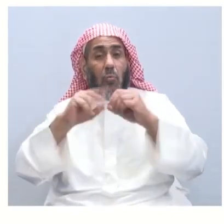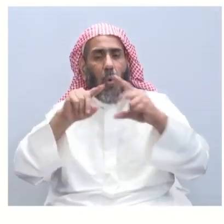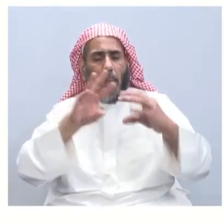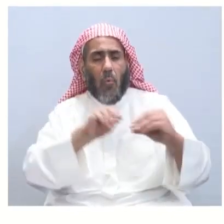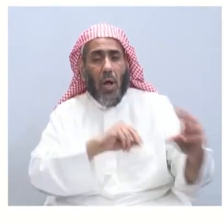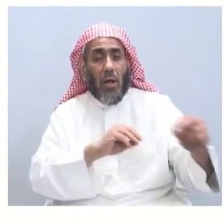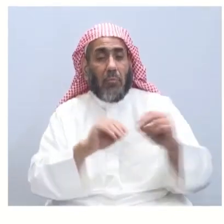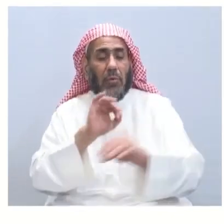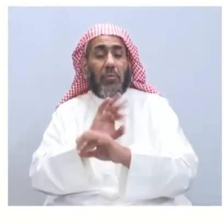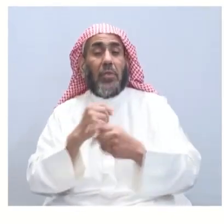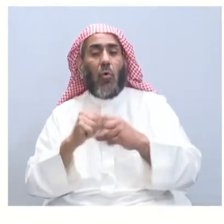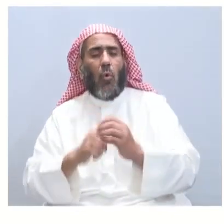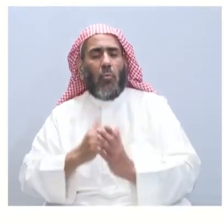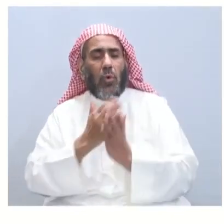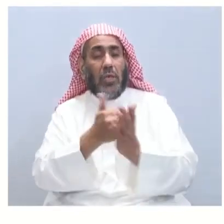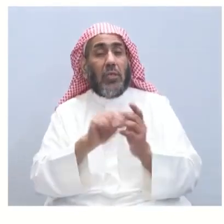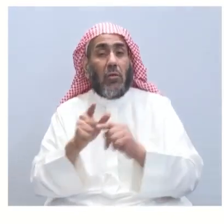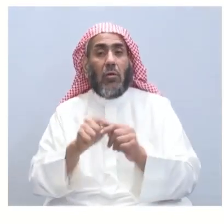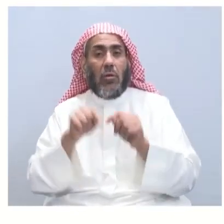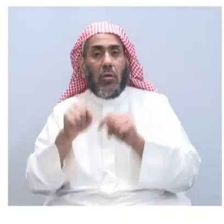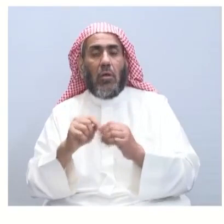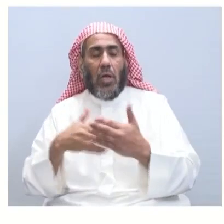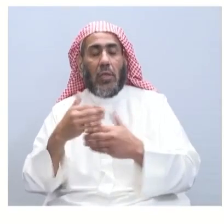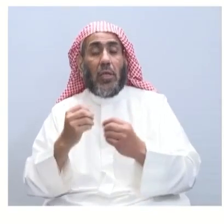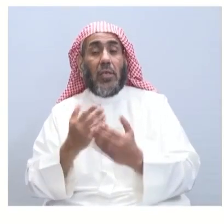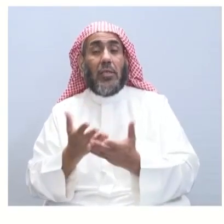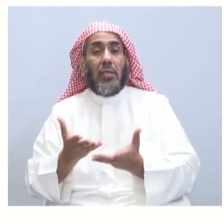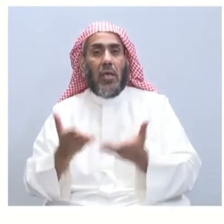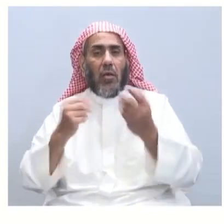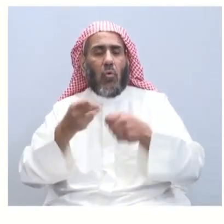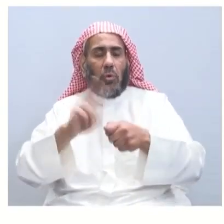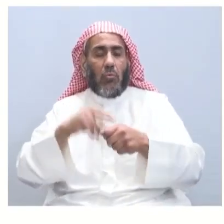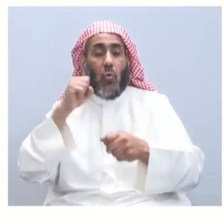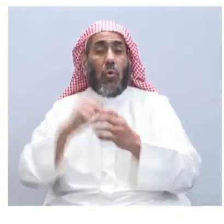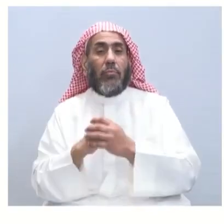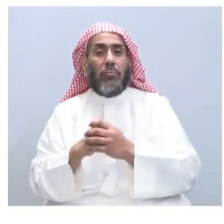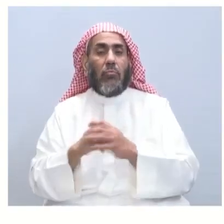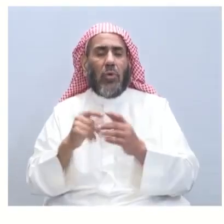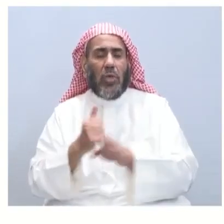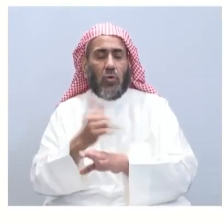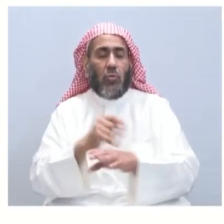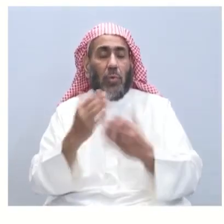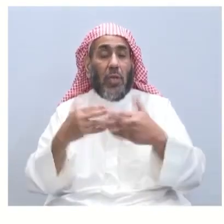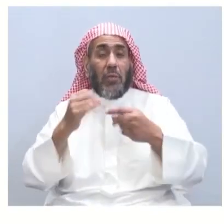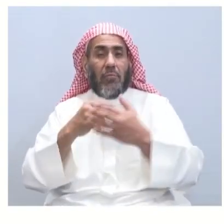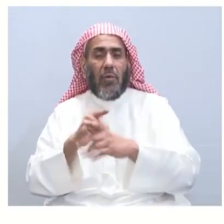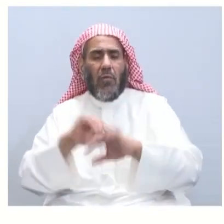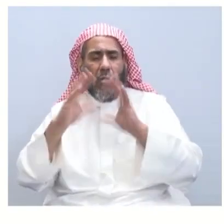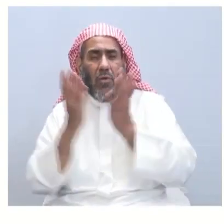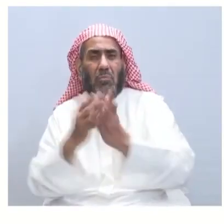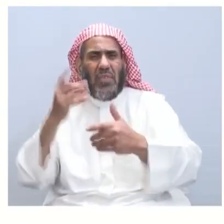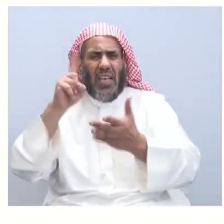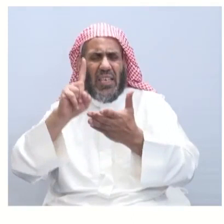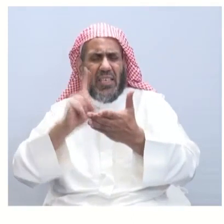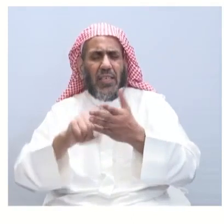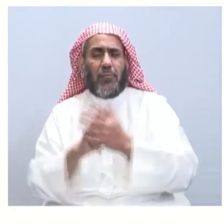للدعوه واصبح مناصر للدعوه وهذا ايضا الذي ادى لا ازدهاره وعودته وقوته وكان اسلوب الادب في تلك المرحله في معظمه